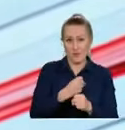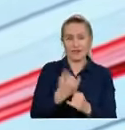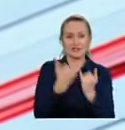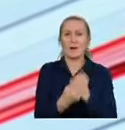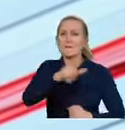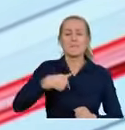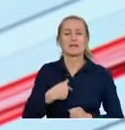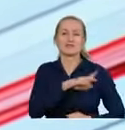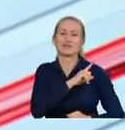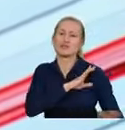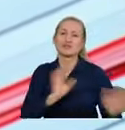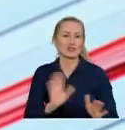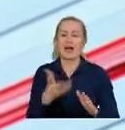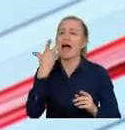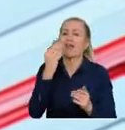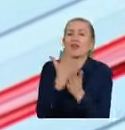o wybranych.